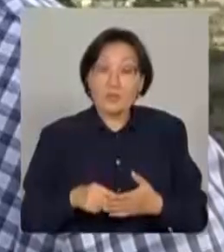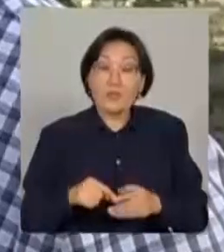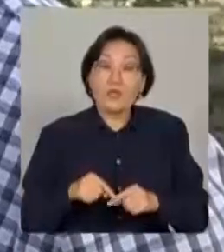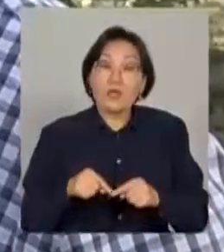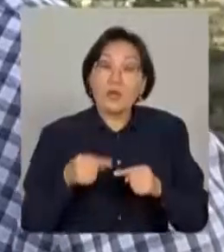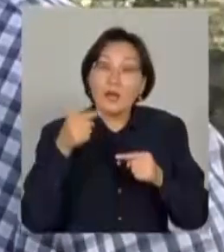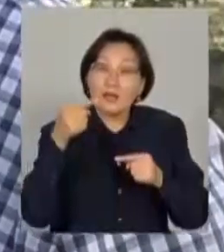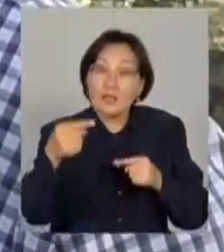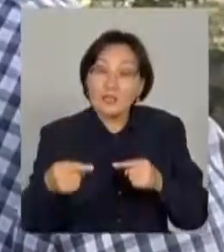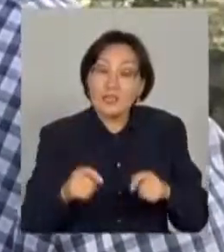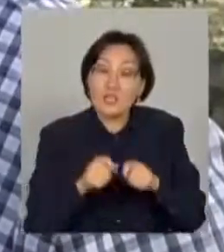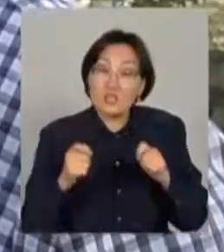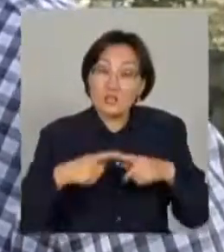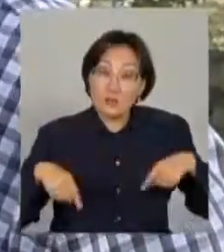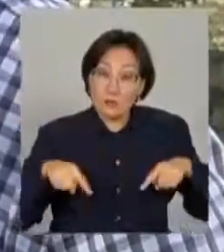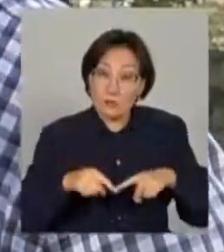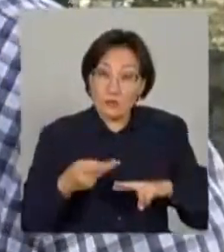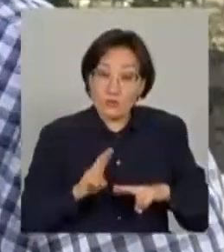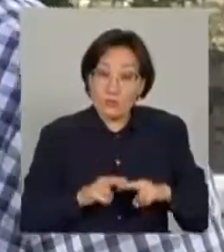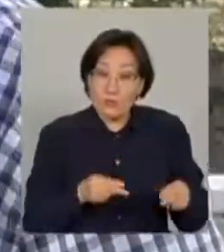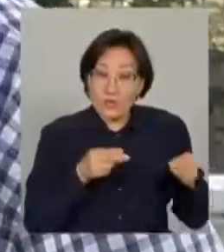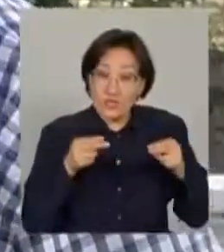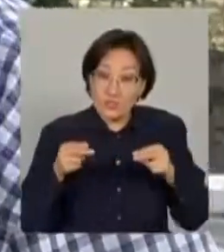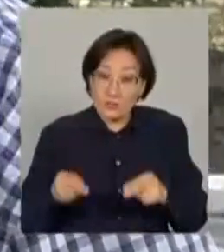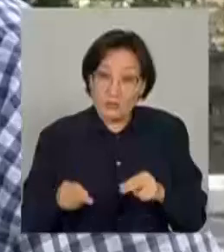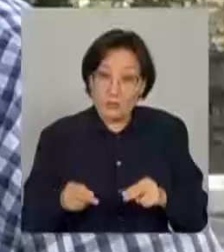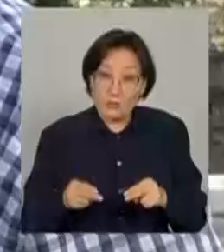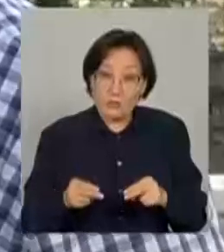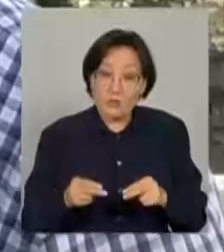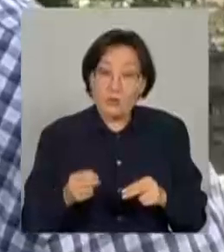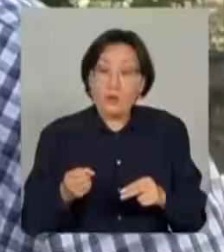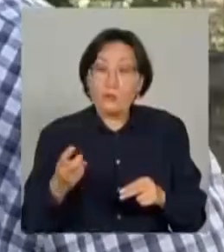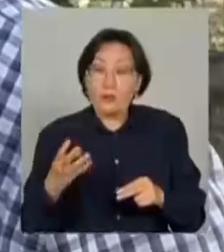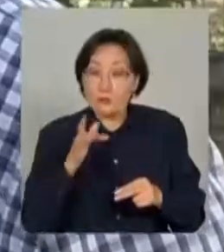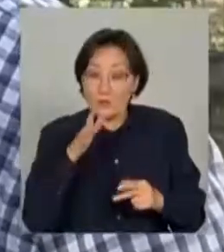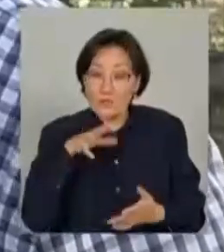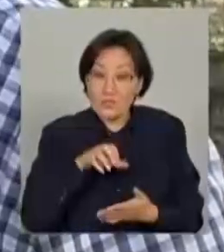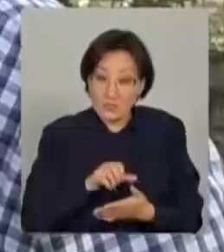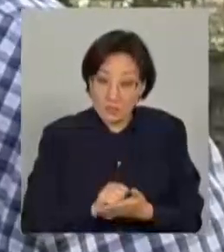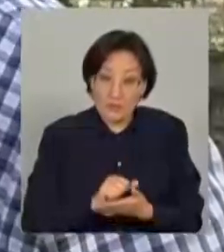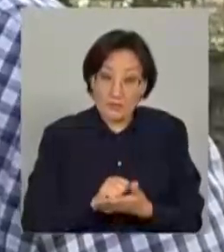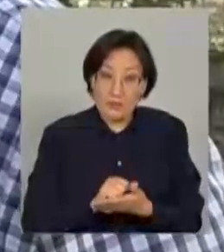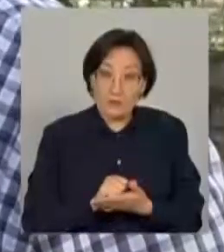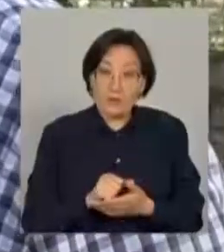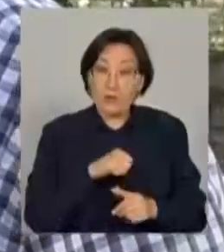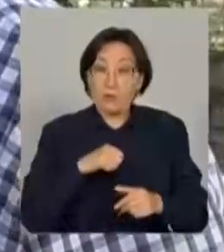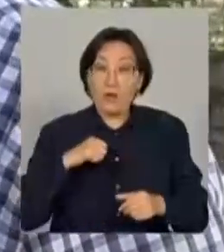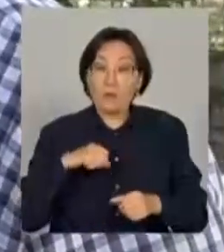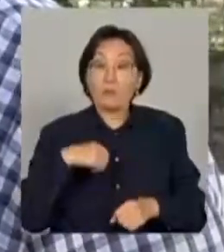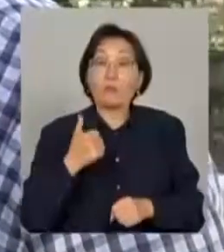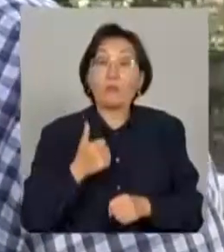тұрғаны, демек, бұл жаққа жетудің өзі бір кішкене біраз уақыт алады екен. Ол ең басты